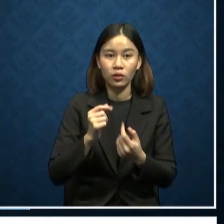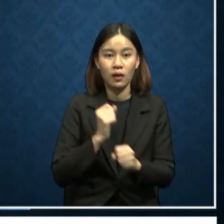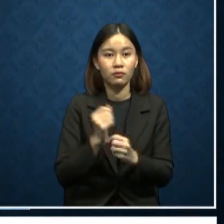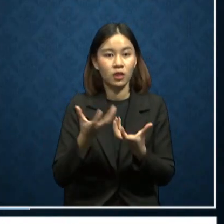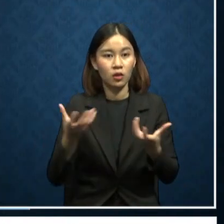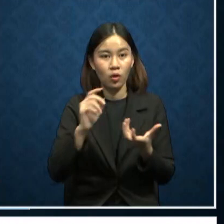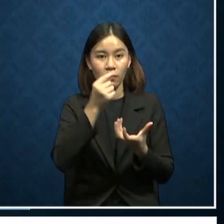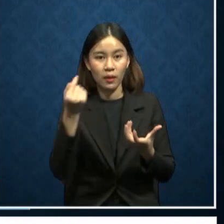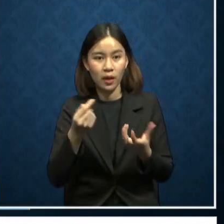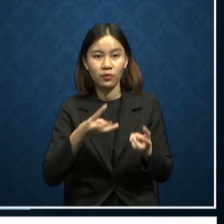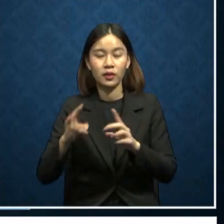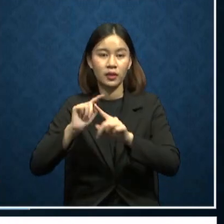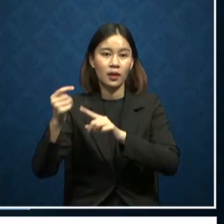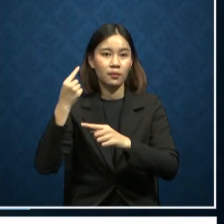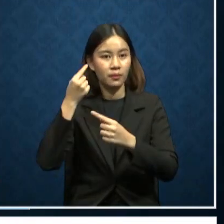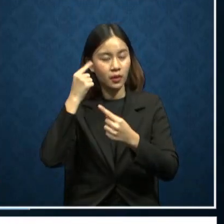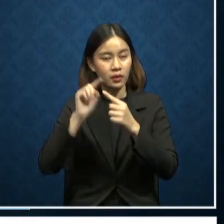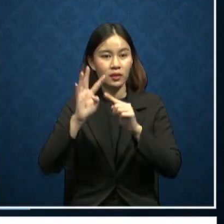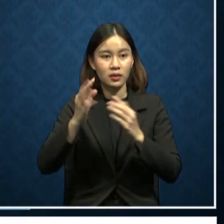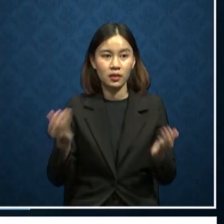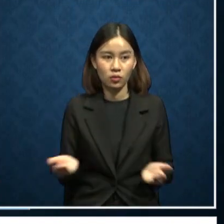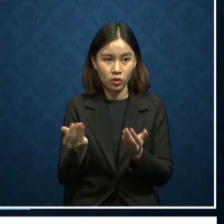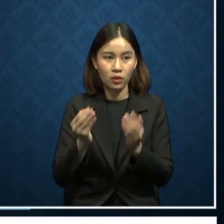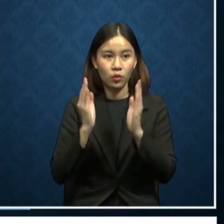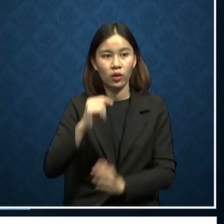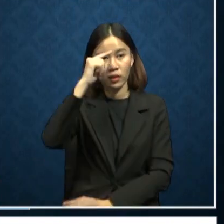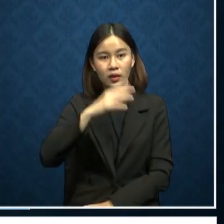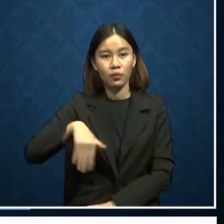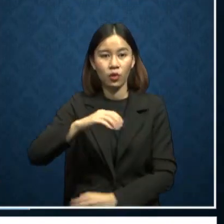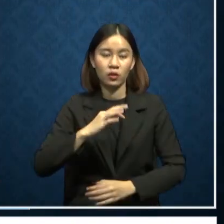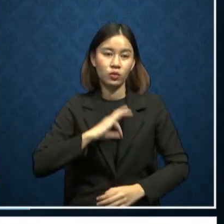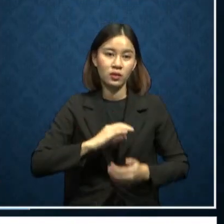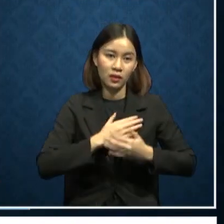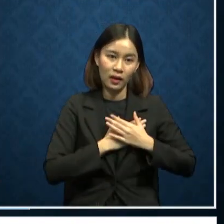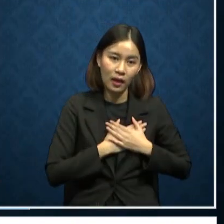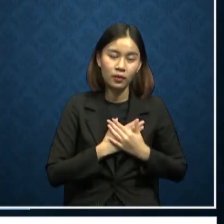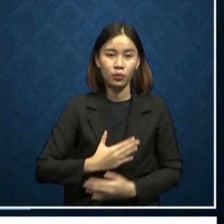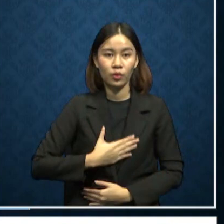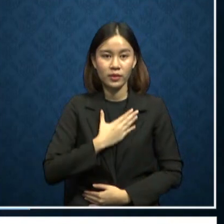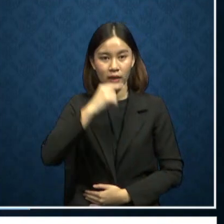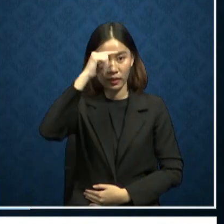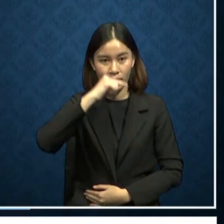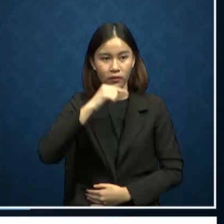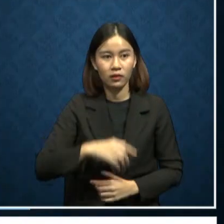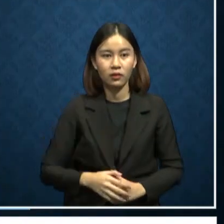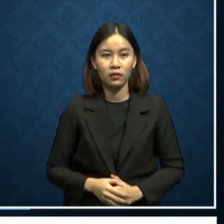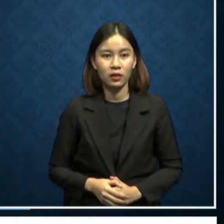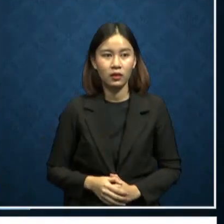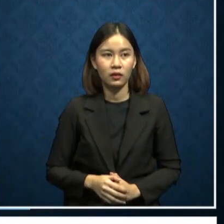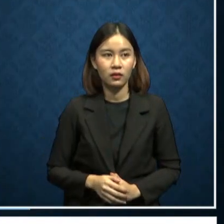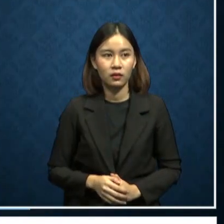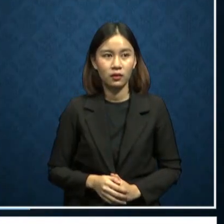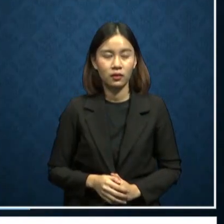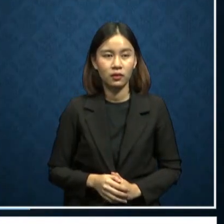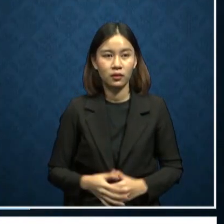สรรค์ของไทยในทุกรูปแบบเป้าหมายที่ 4คือส่งเสริมให้คนไทยมีความรักความภาคภูมิใจในความเป็นไทยนะครับสำหรับ